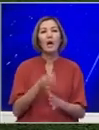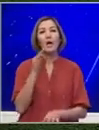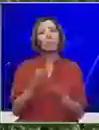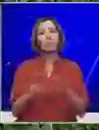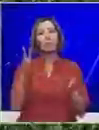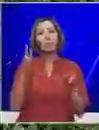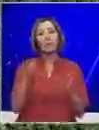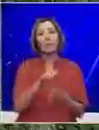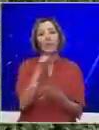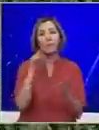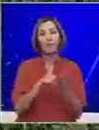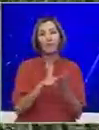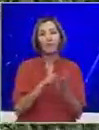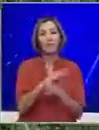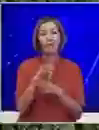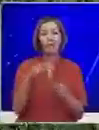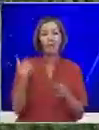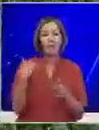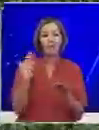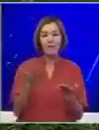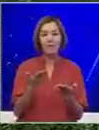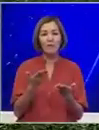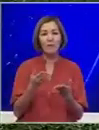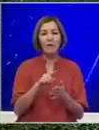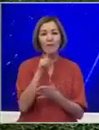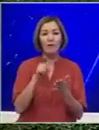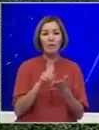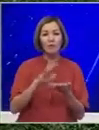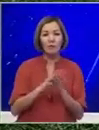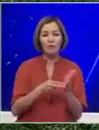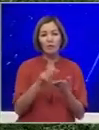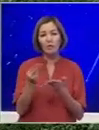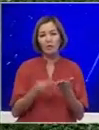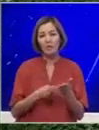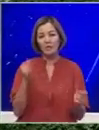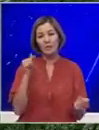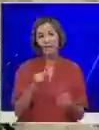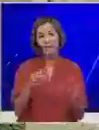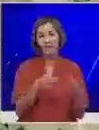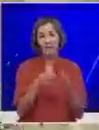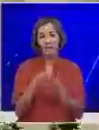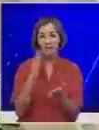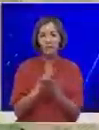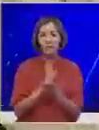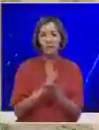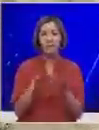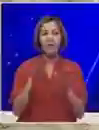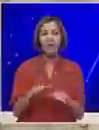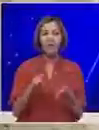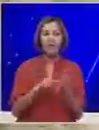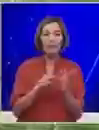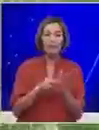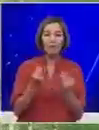вопрос обеспечения аграриев удобрениями. По данному вопросу заключены договоры с ответственными компаниями, а из местных бюджетов